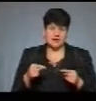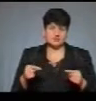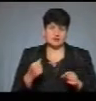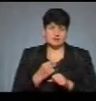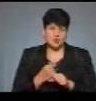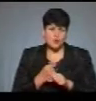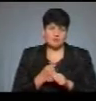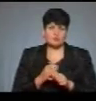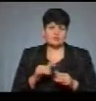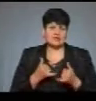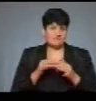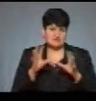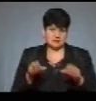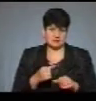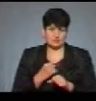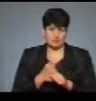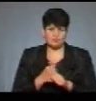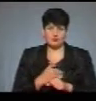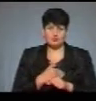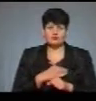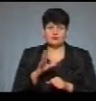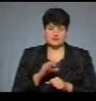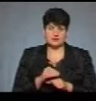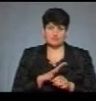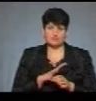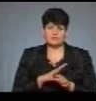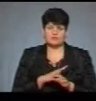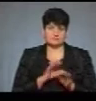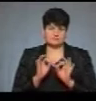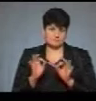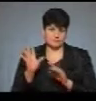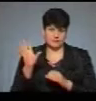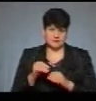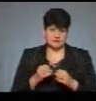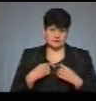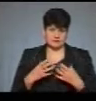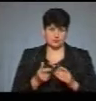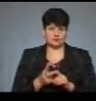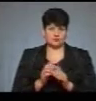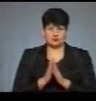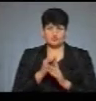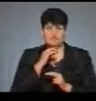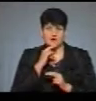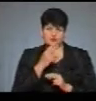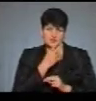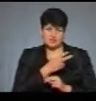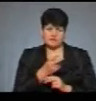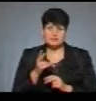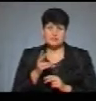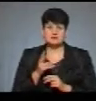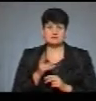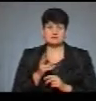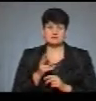ми робимо для всіх. І хочемо, щоб вони вціліли за весь період свят. Тому дуже просимо уважно дивитися, оскільки,